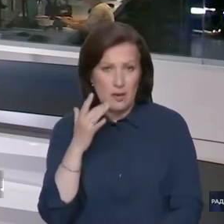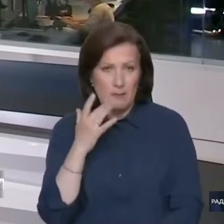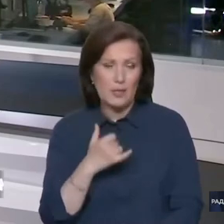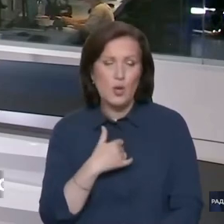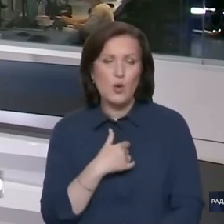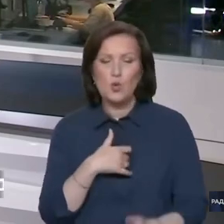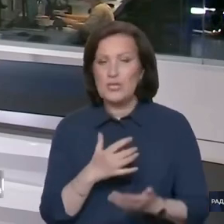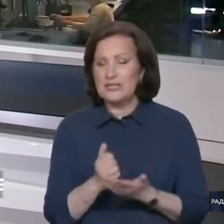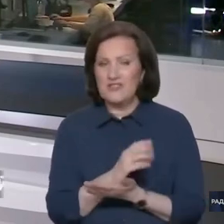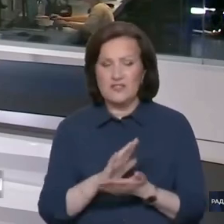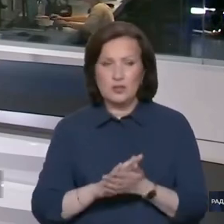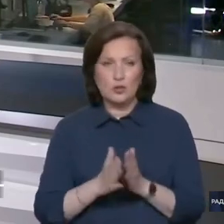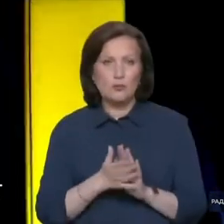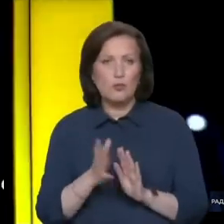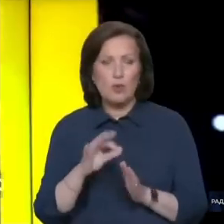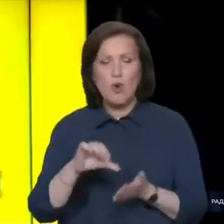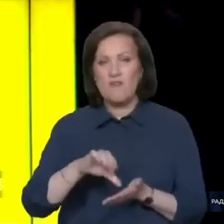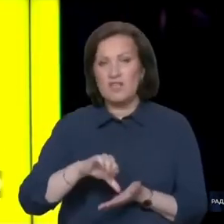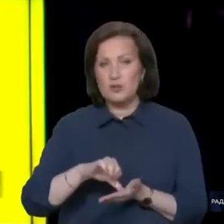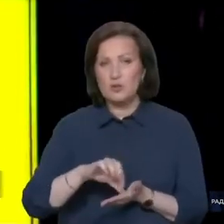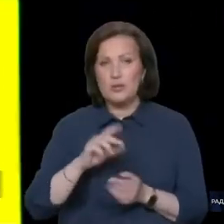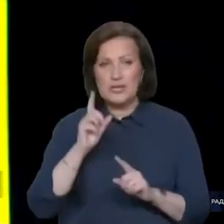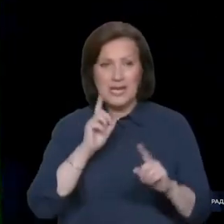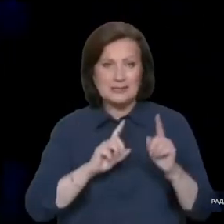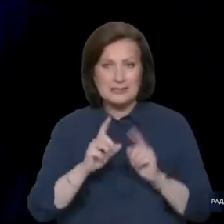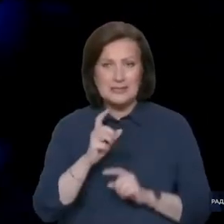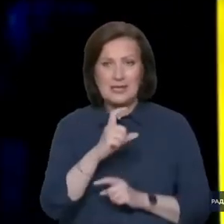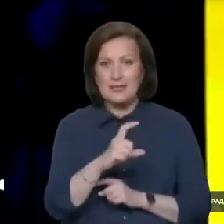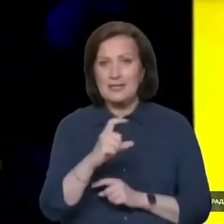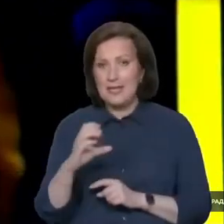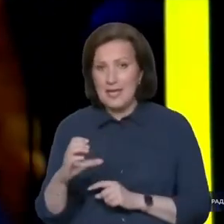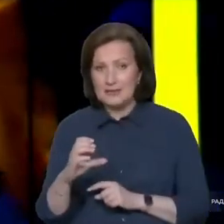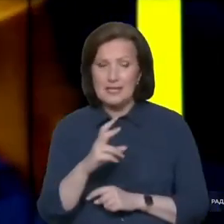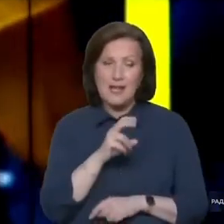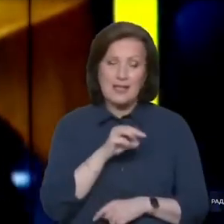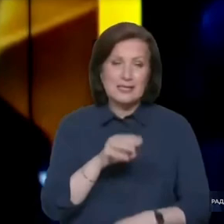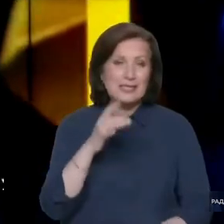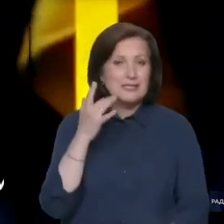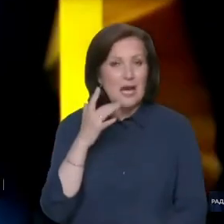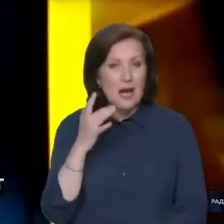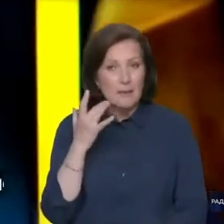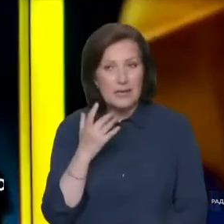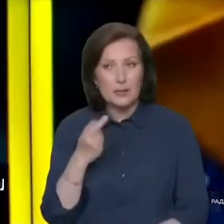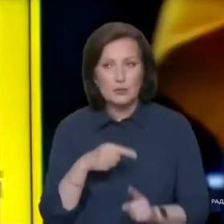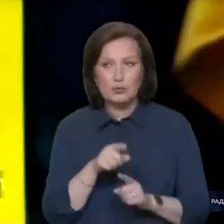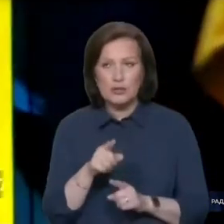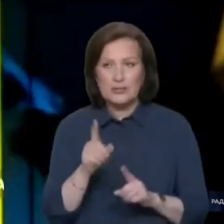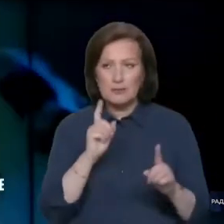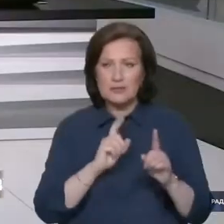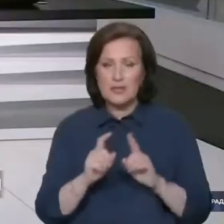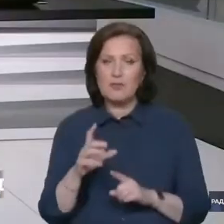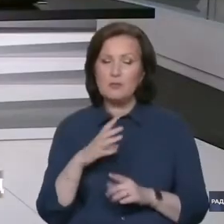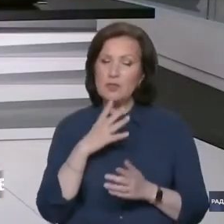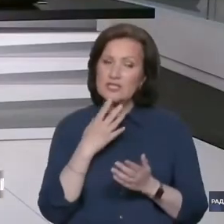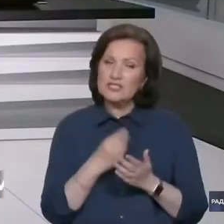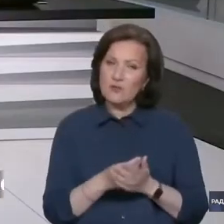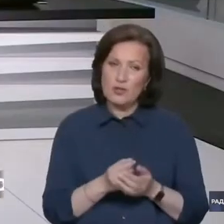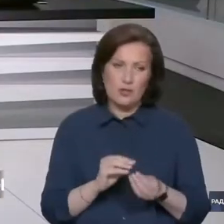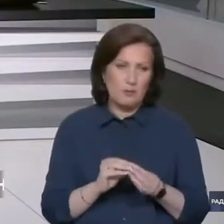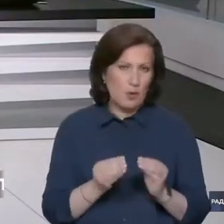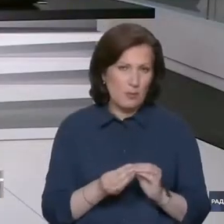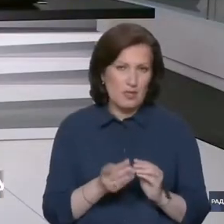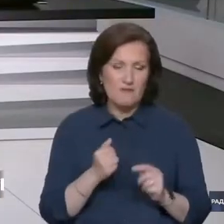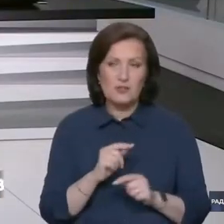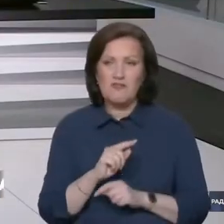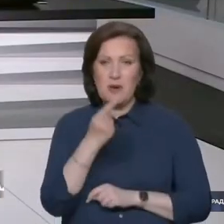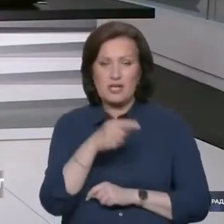нас зараз не вийшло домовитися про виступ на саміті ЄС Латинська Америка, тому що там саміта була своїх купа проблем, вони